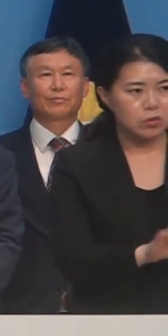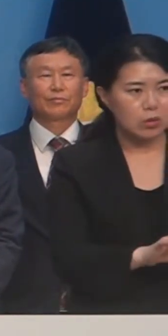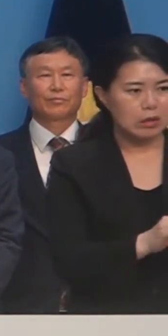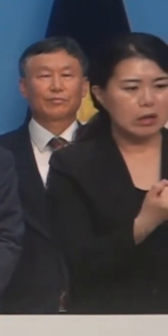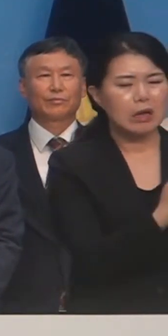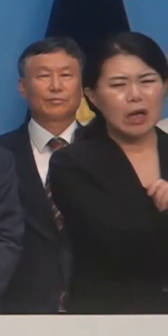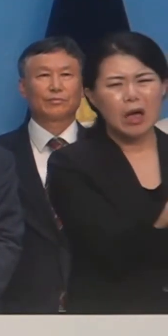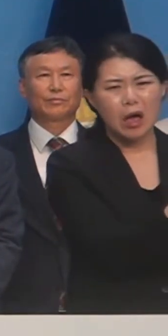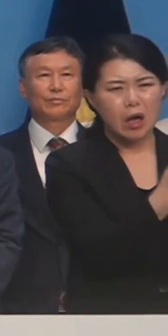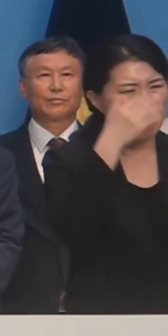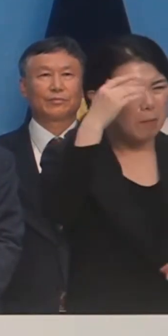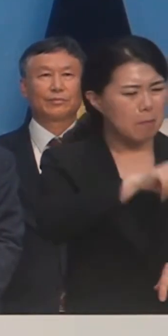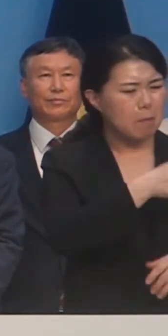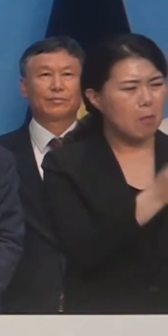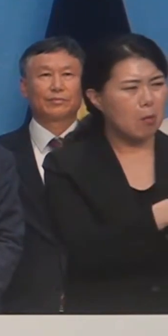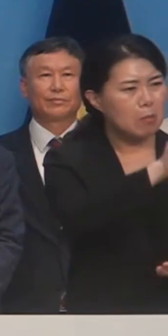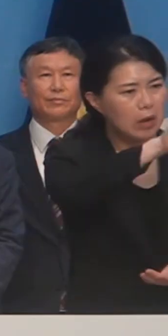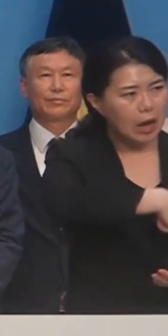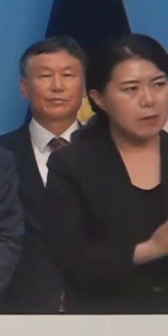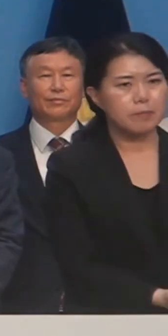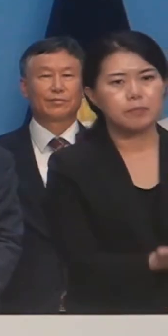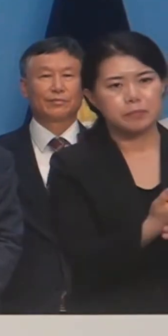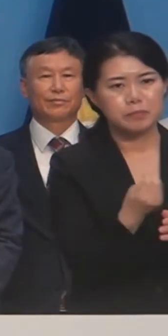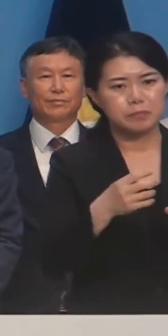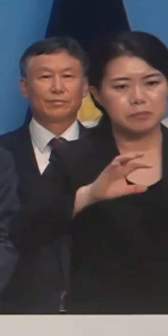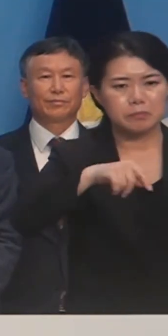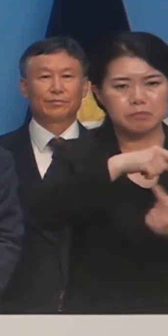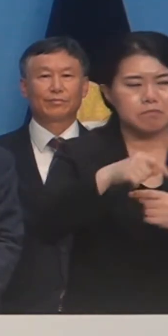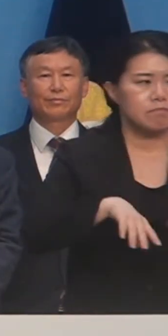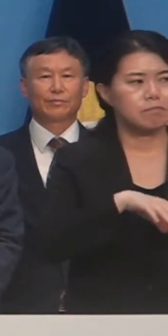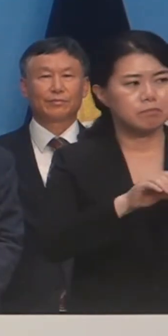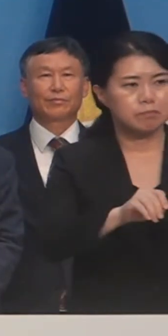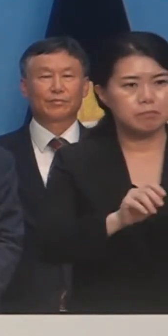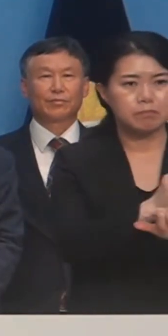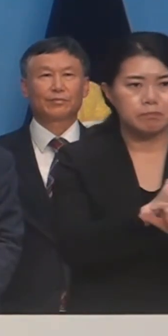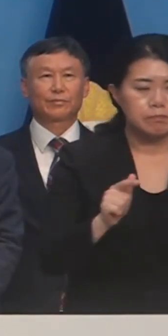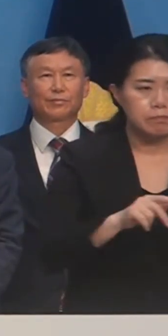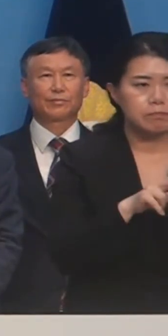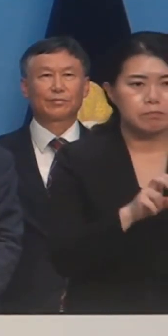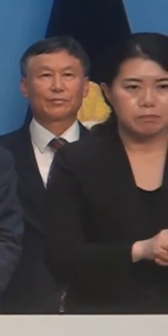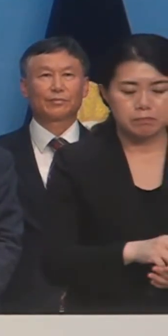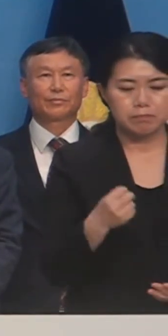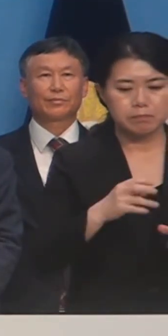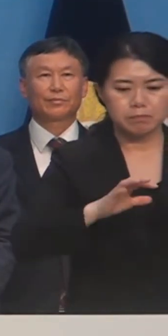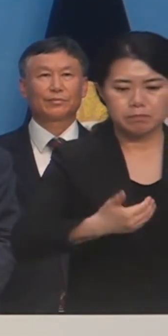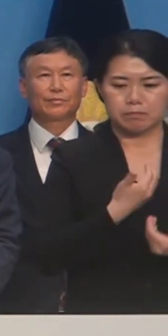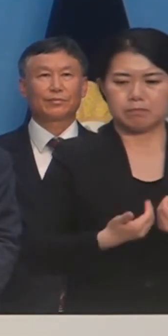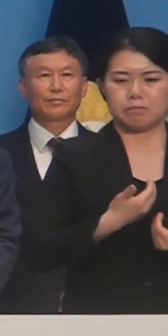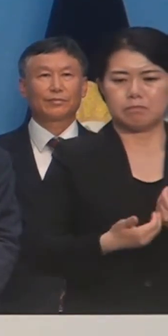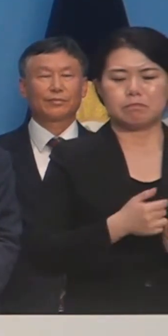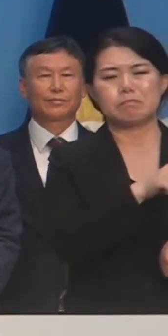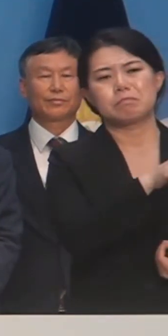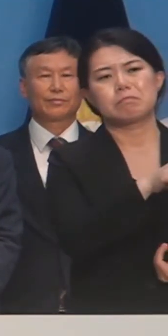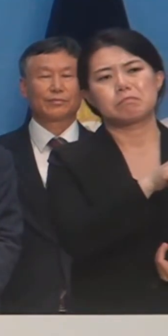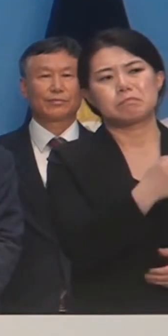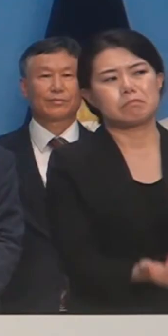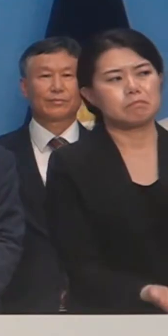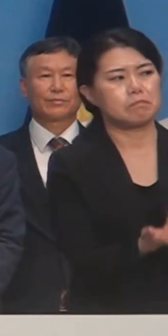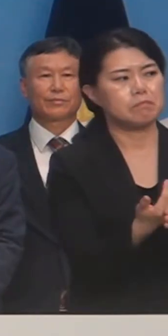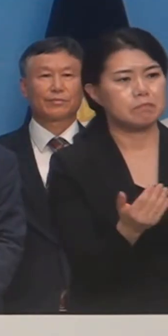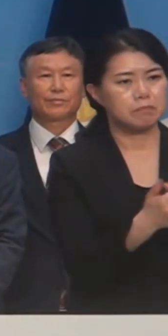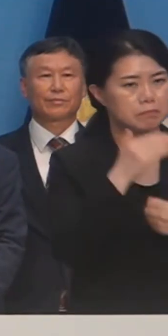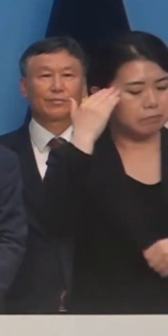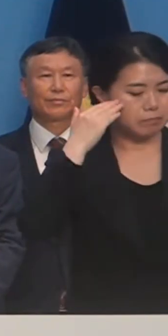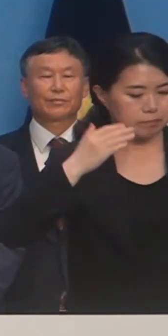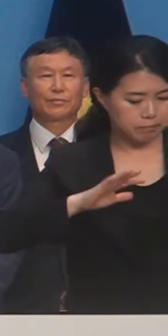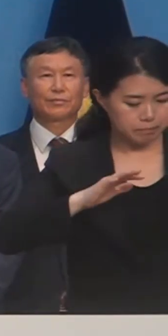사건, 국정 중단으로 내란의 메이커와 또 국정 갈등의 메이커이기에